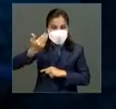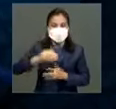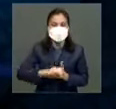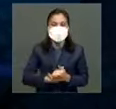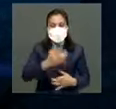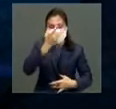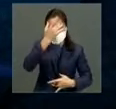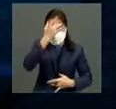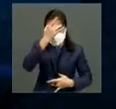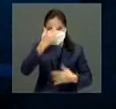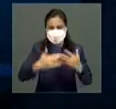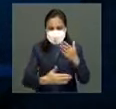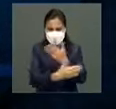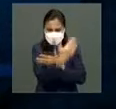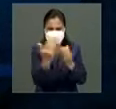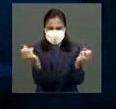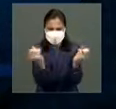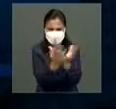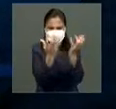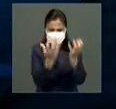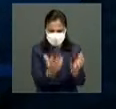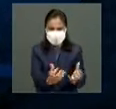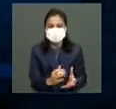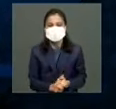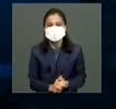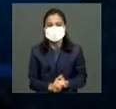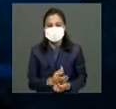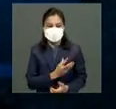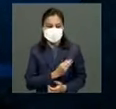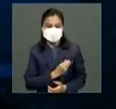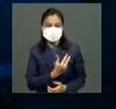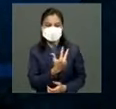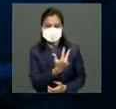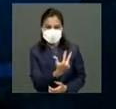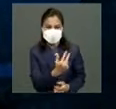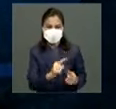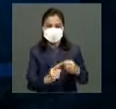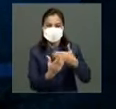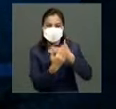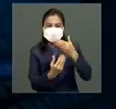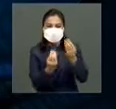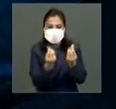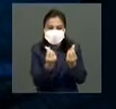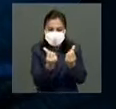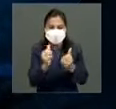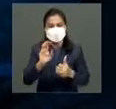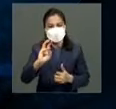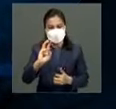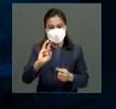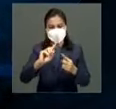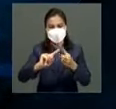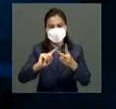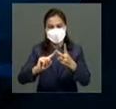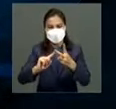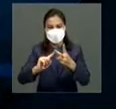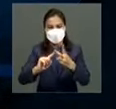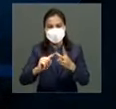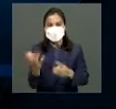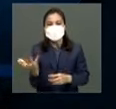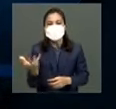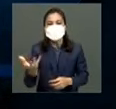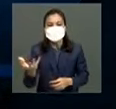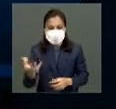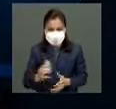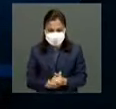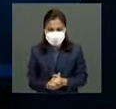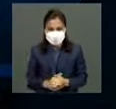คความเสี่ยงหลักๆอยู่เลยนะครับโรคหัวใจ3ไขมันในเลือดสูง6นะครับแล้วก็มีภาวะอ้วนที่